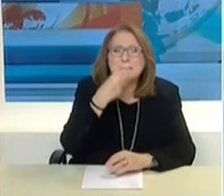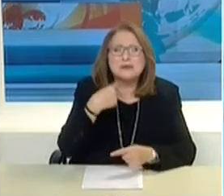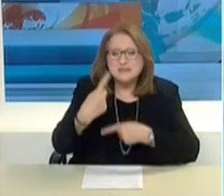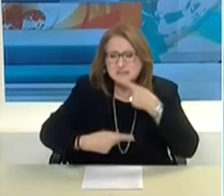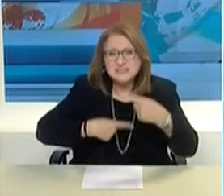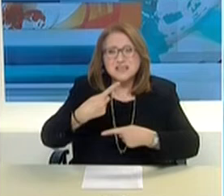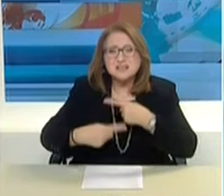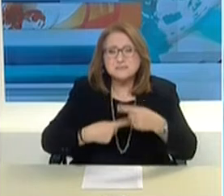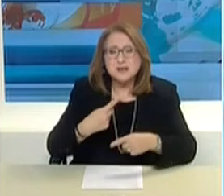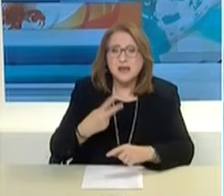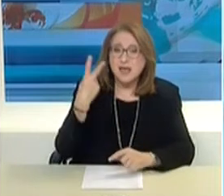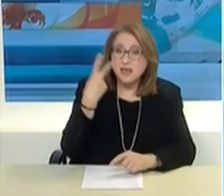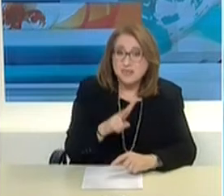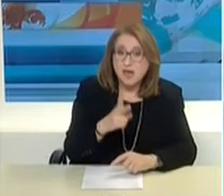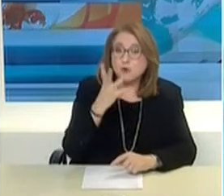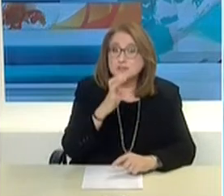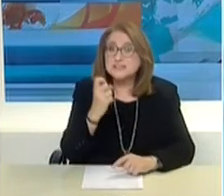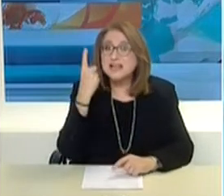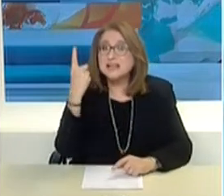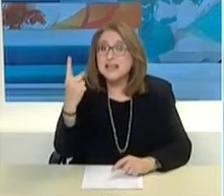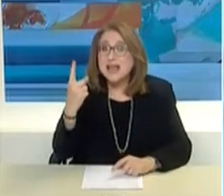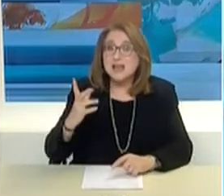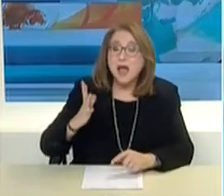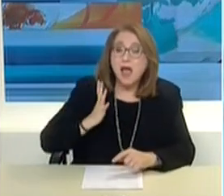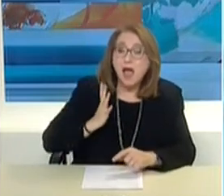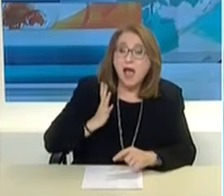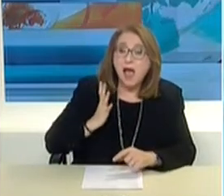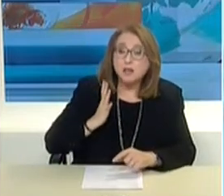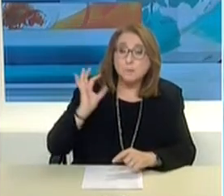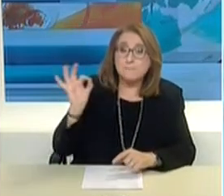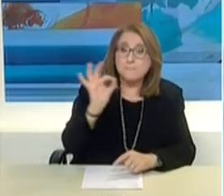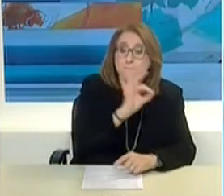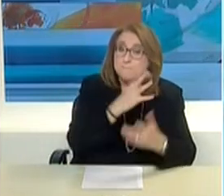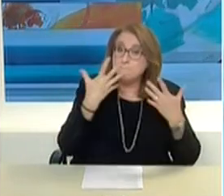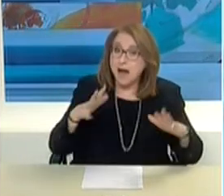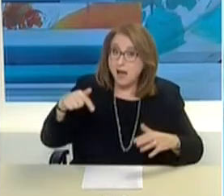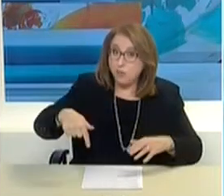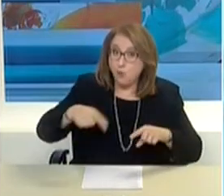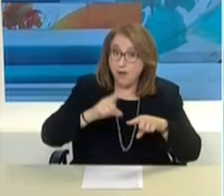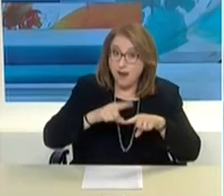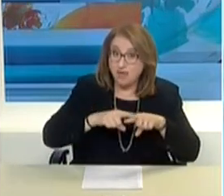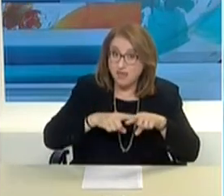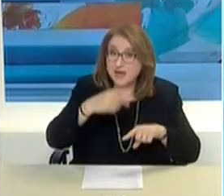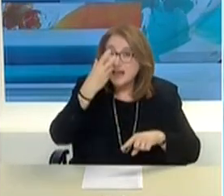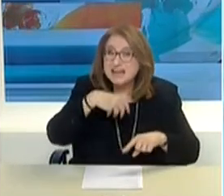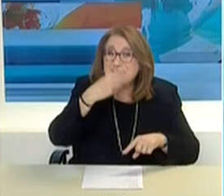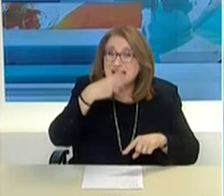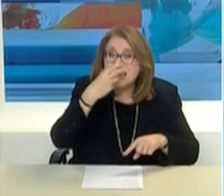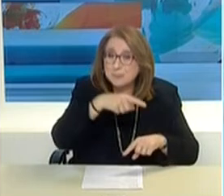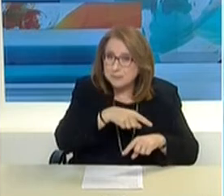καταγεγραμμένα 241 σοβαρά κρούσματα εργαστηριακά επιβεβαιωμένης γρίπης έως σήμερα στη χώρα μας. Η γρίπη είναι σε